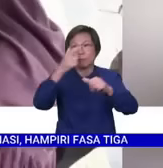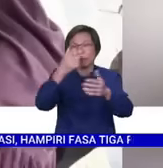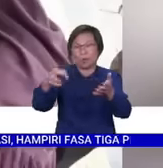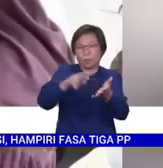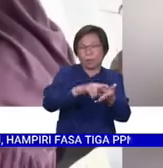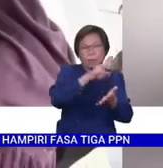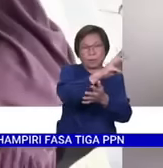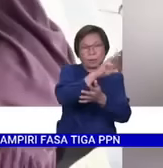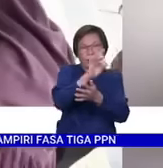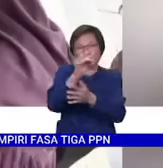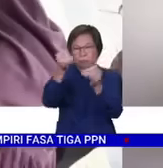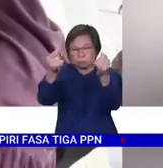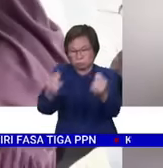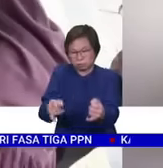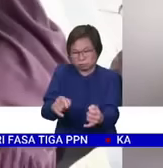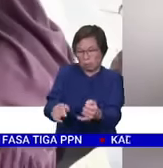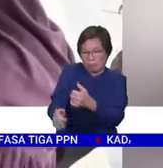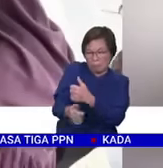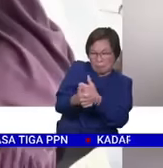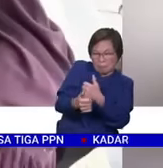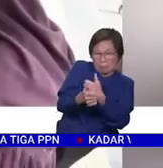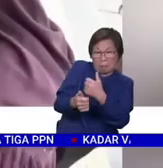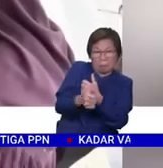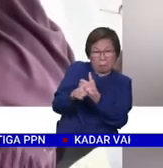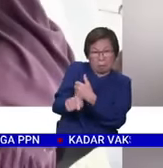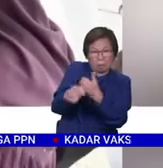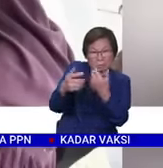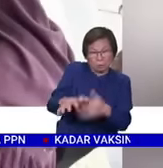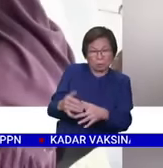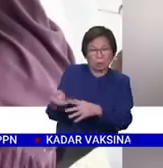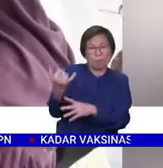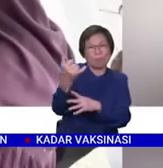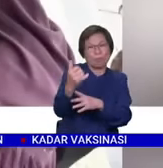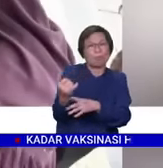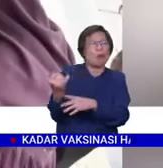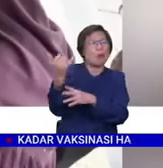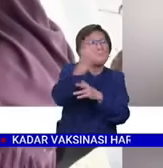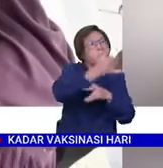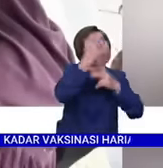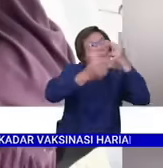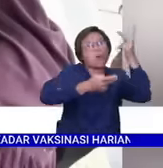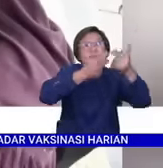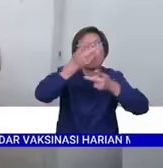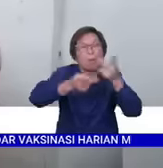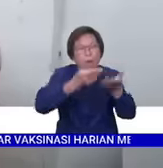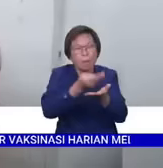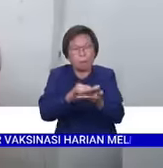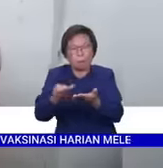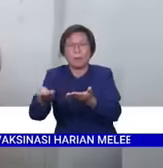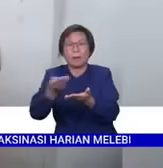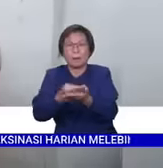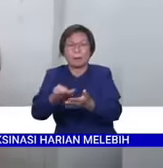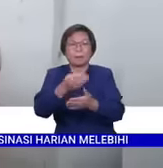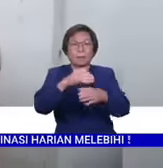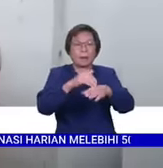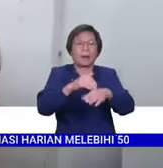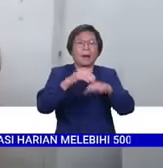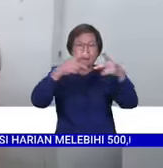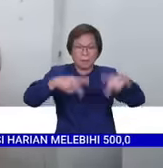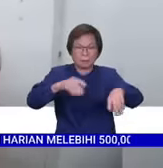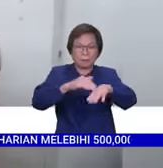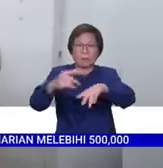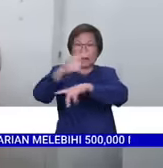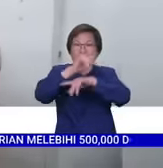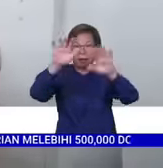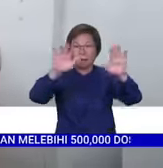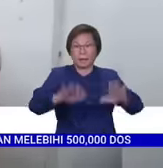record 68 individu berstatus risiko tinggi telah mengunjungi pasar awam berkenaan pada ah lepas justru